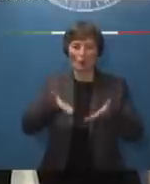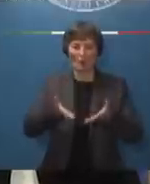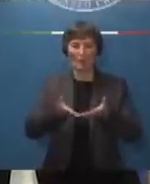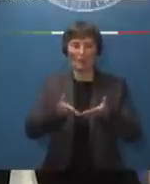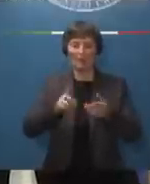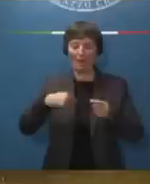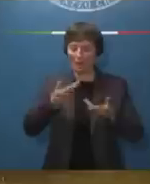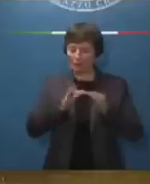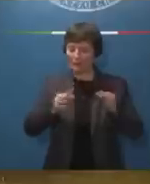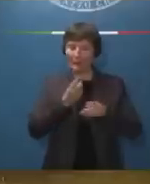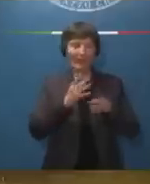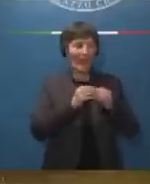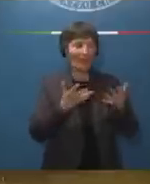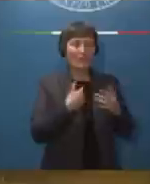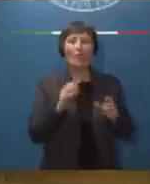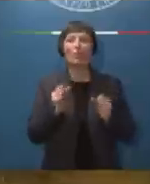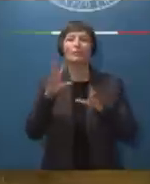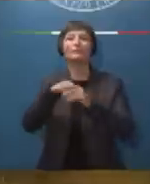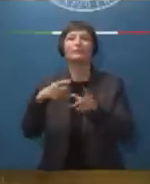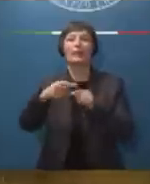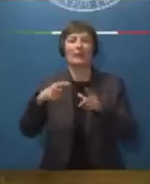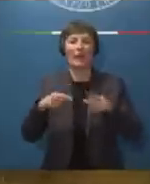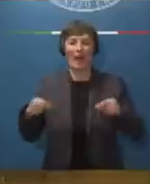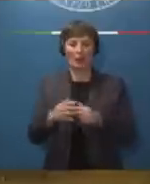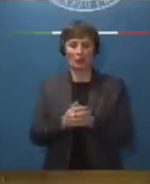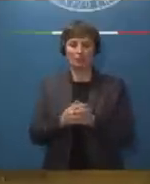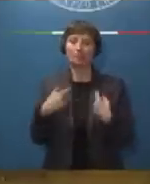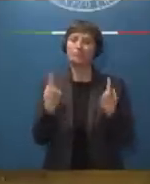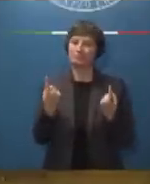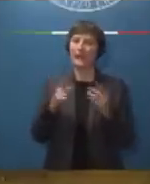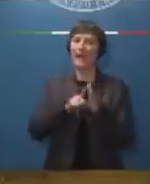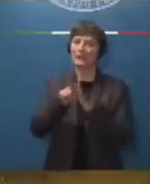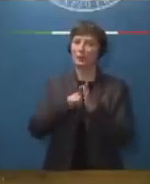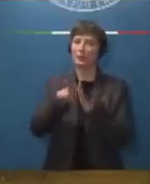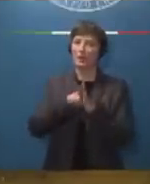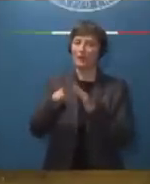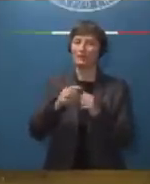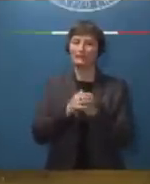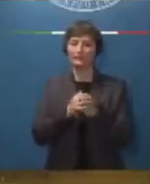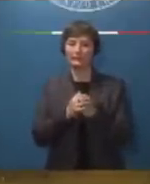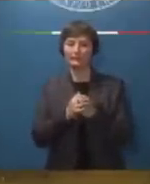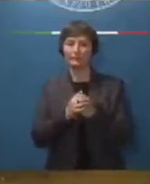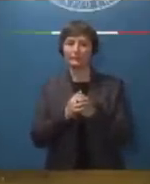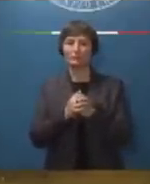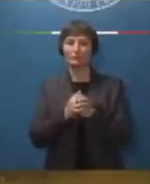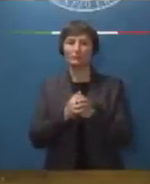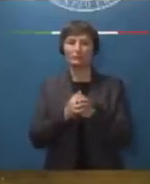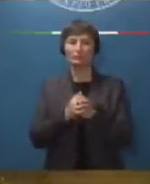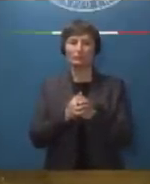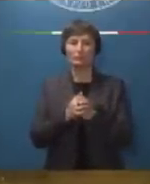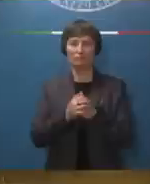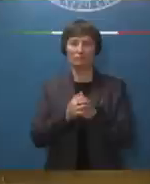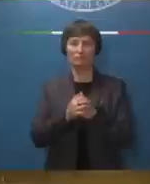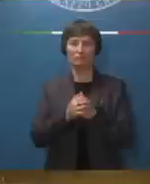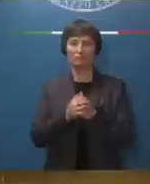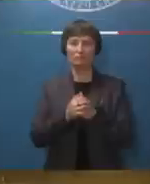entrare nella nato stessa Aspettiamo i risultati dalla dai